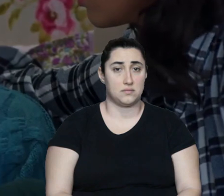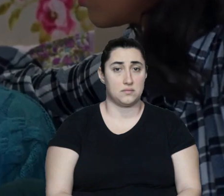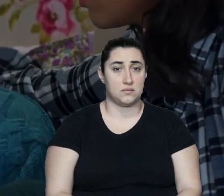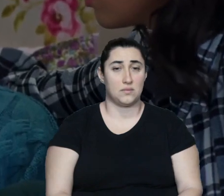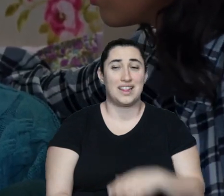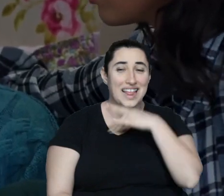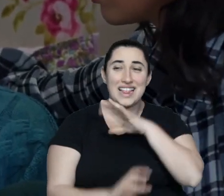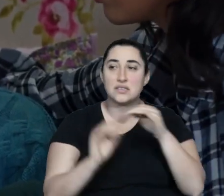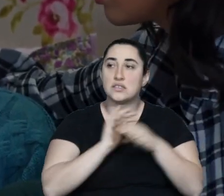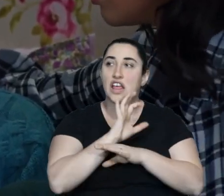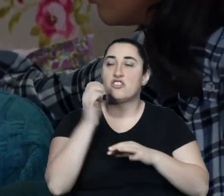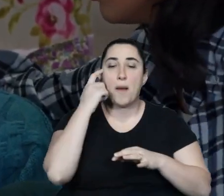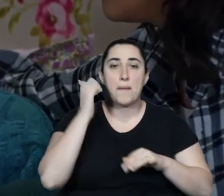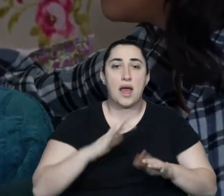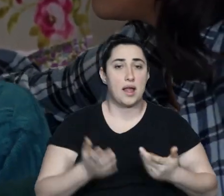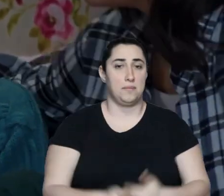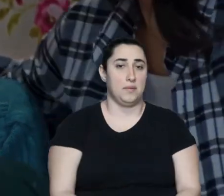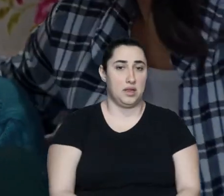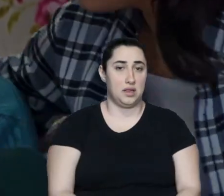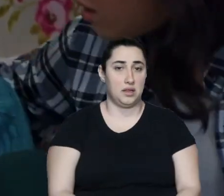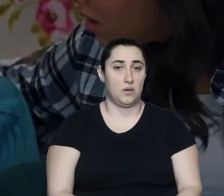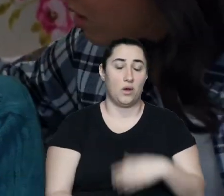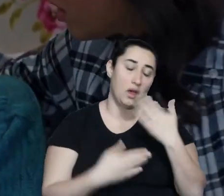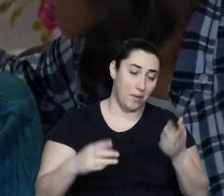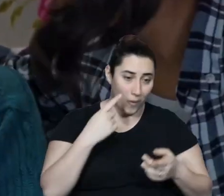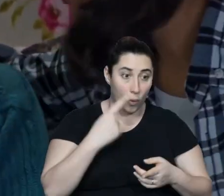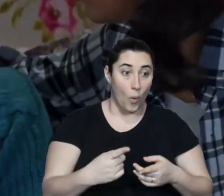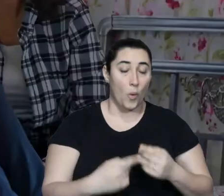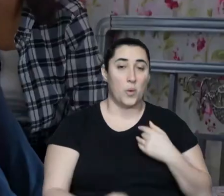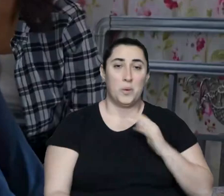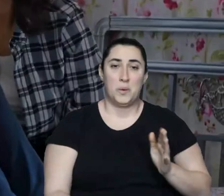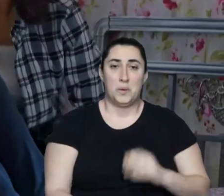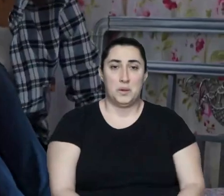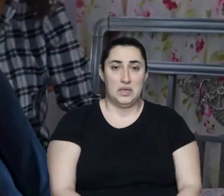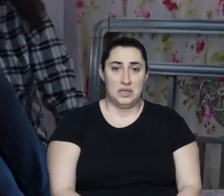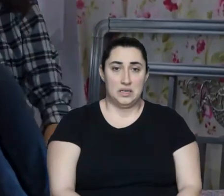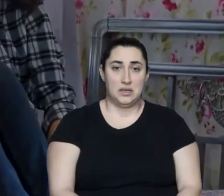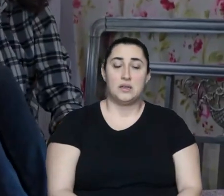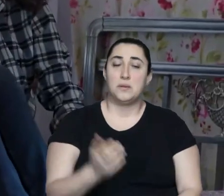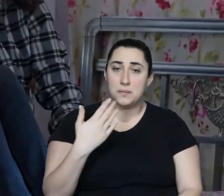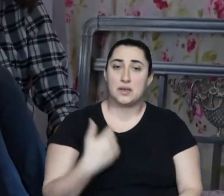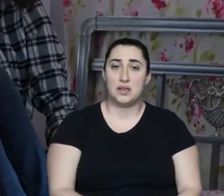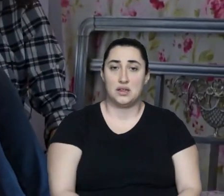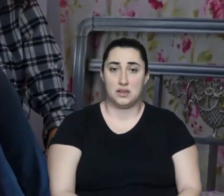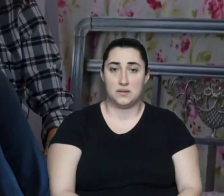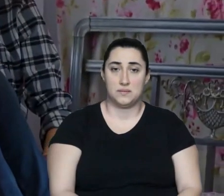Olumsuz bir hayat düşünmedim ki hiç. Onu öyle yerde yatarken görünce de. Kendine çekti. Gel buraya.